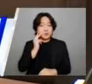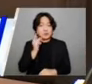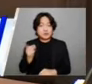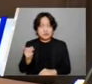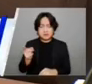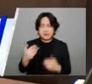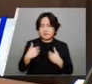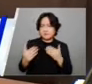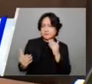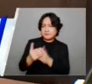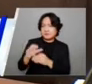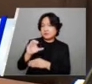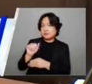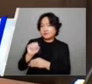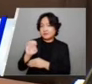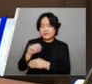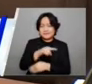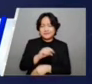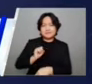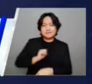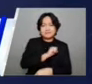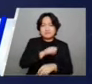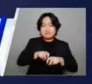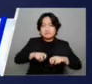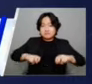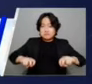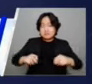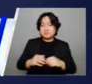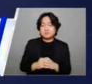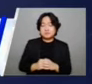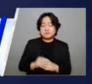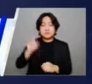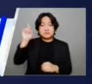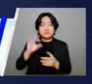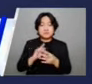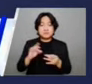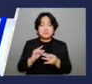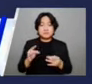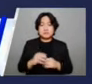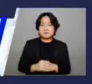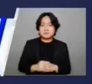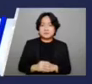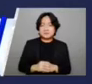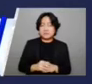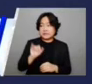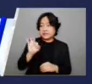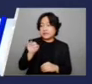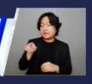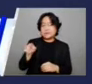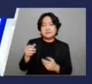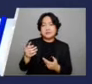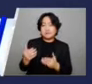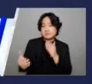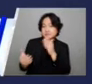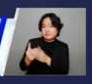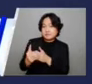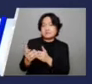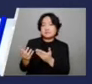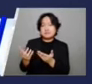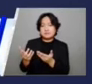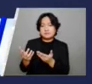sa Senado? Sabi ni Escudero, kasi sa dulo, kailangan mo pa rin na magreklamo. Ang party in interest, ang pwede maging